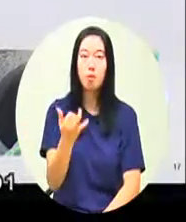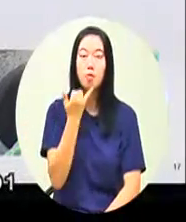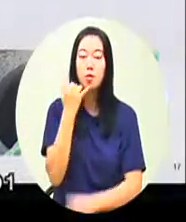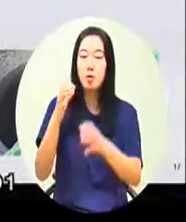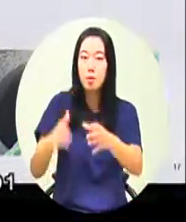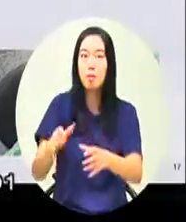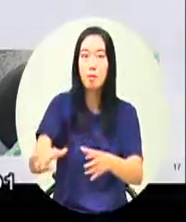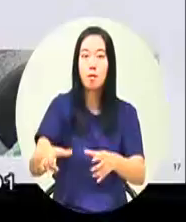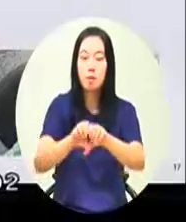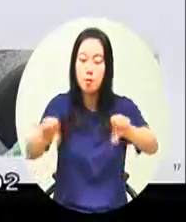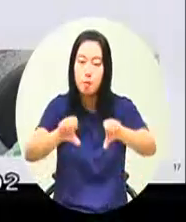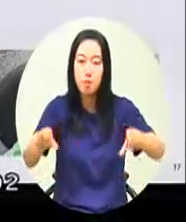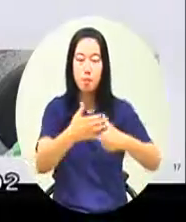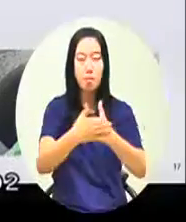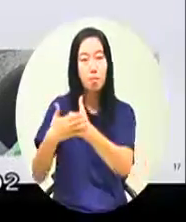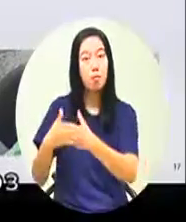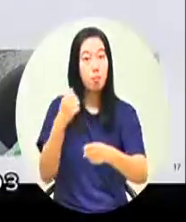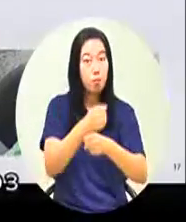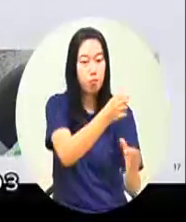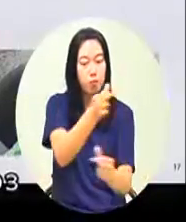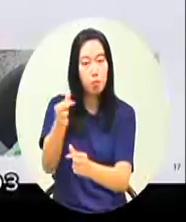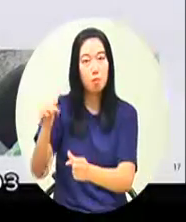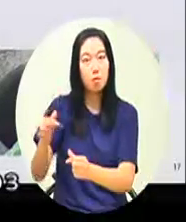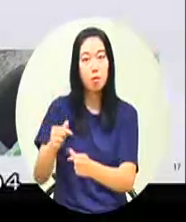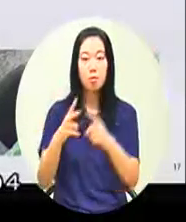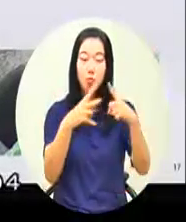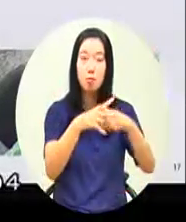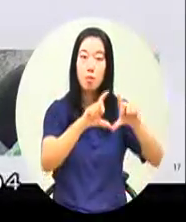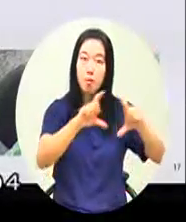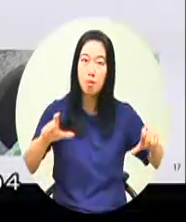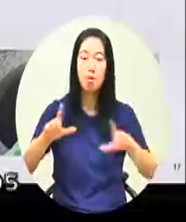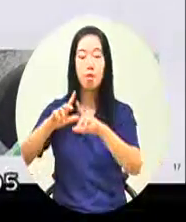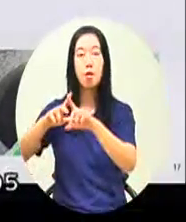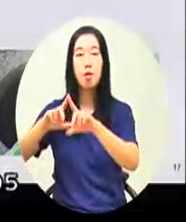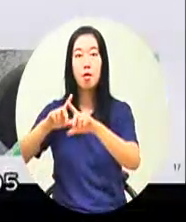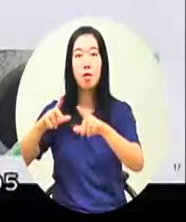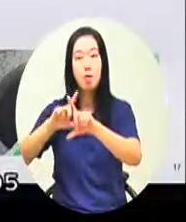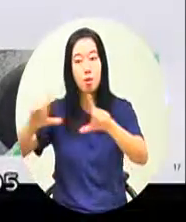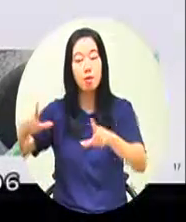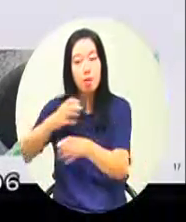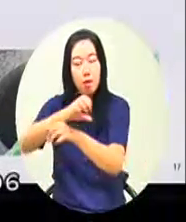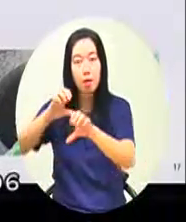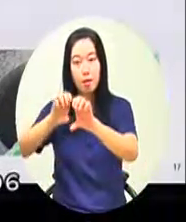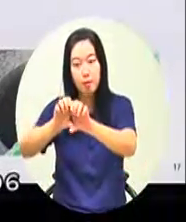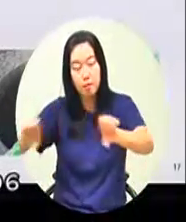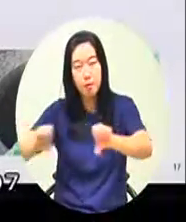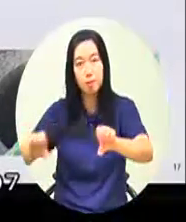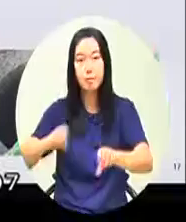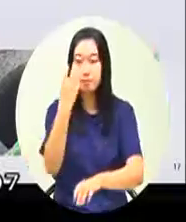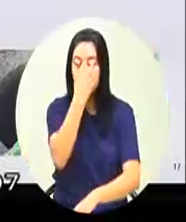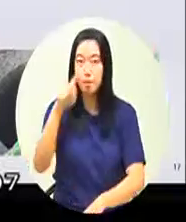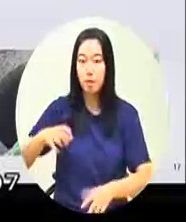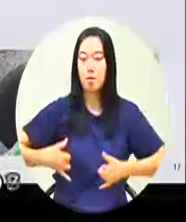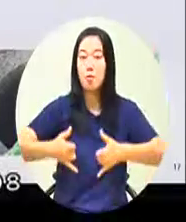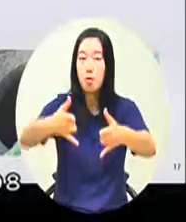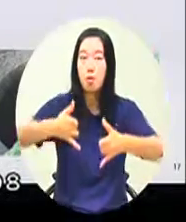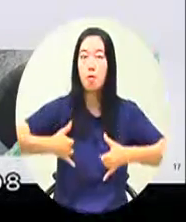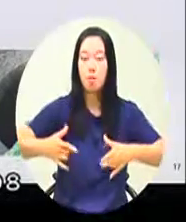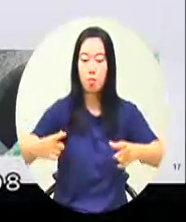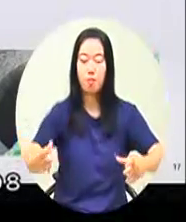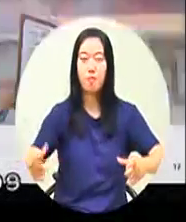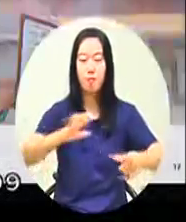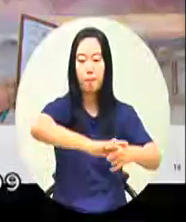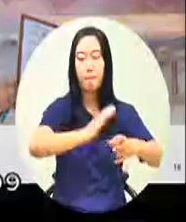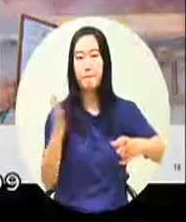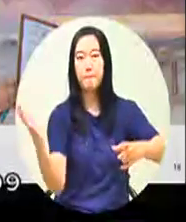这些管线维护工作，那有管线的小管、大管的检视，以及部分道路上面的一个人孔的翻修。下